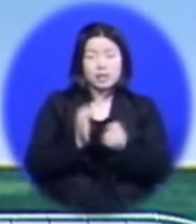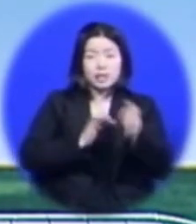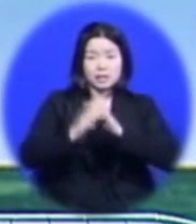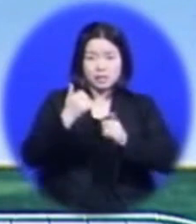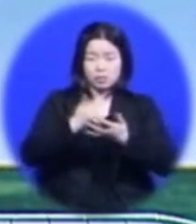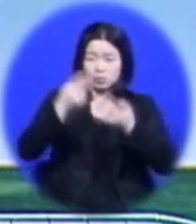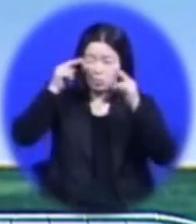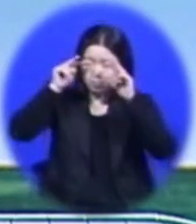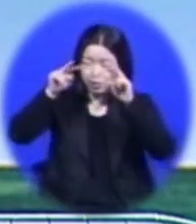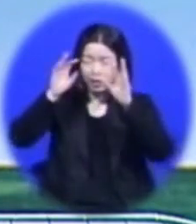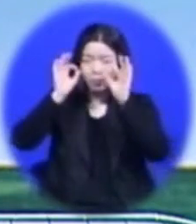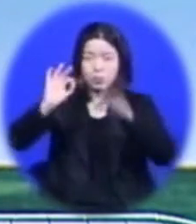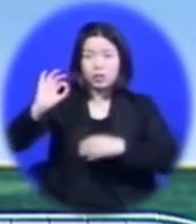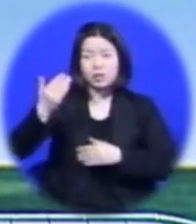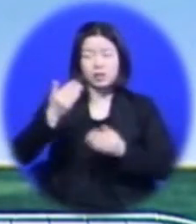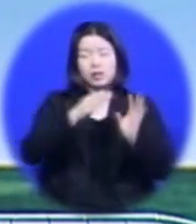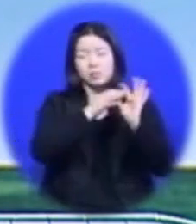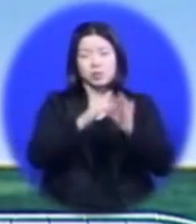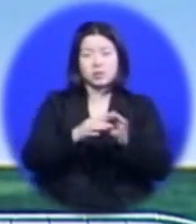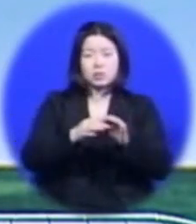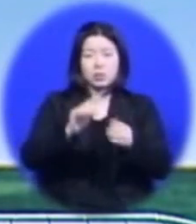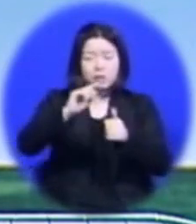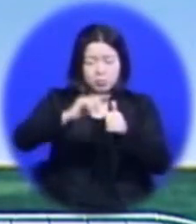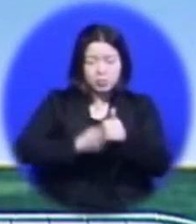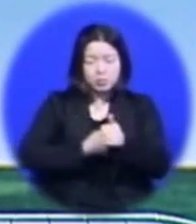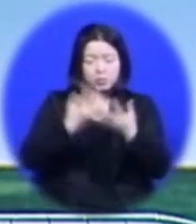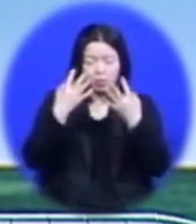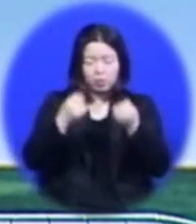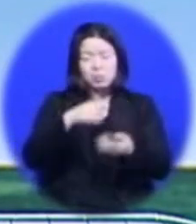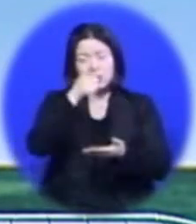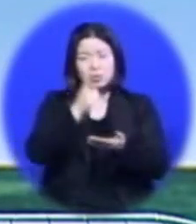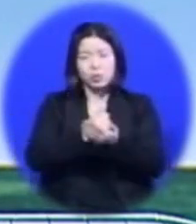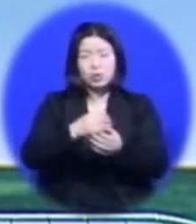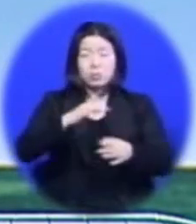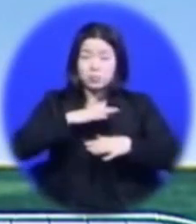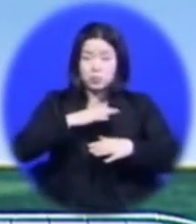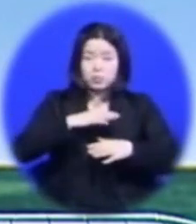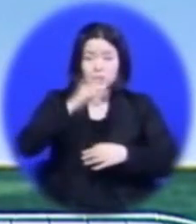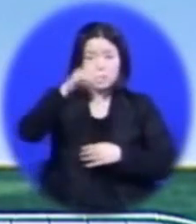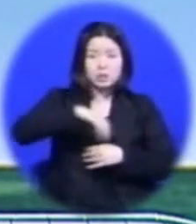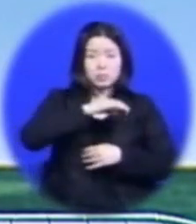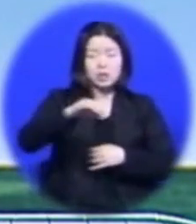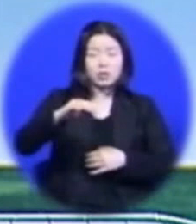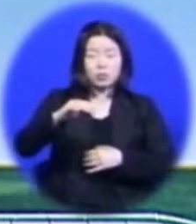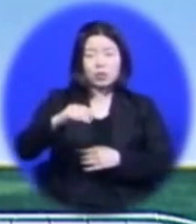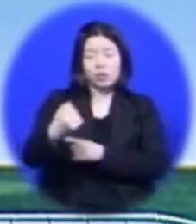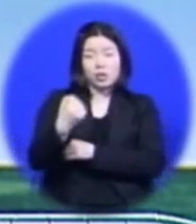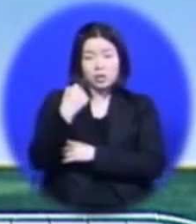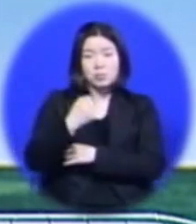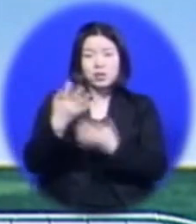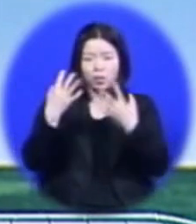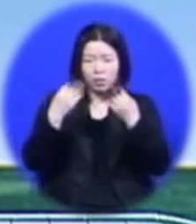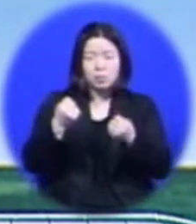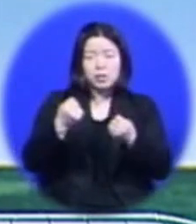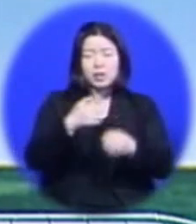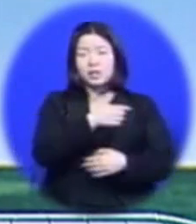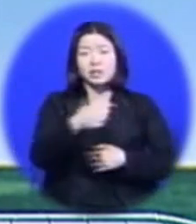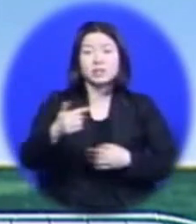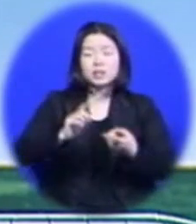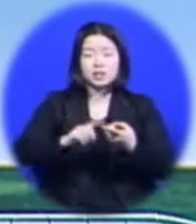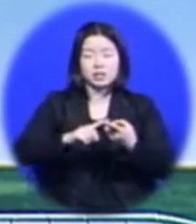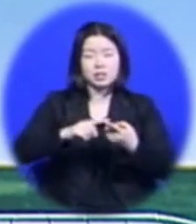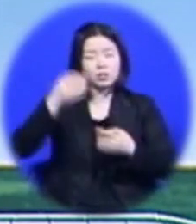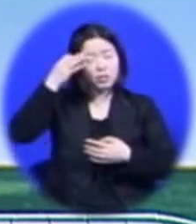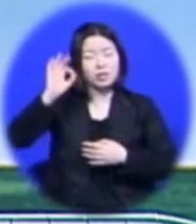예수님을 바라보게 되면서 비로소 죄가 얼마나 무서운지, 십자가의 능력이 얼마나 놀라운지를 비로소 깨달았노라고 그러면서